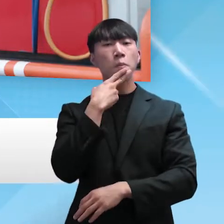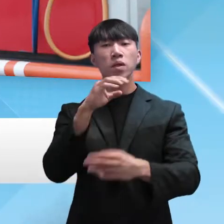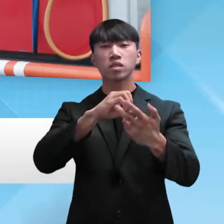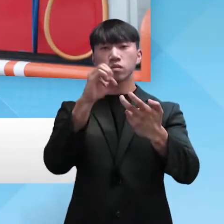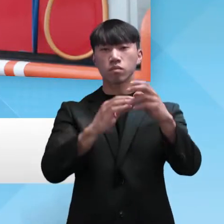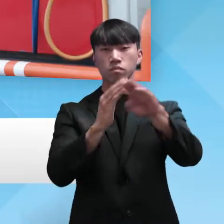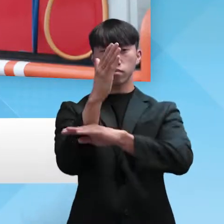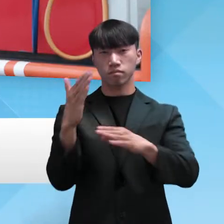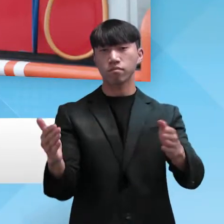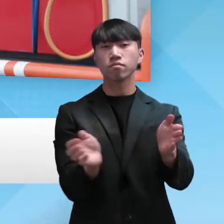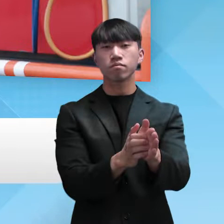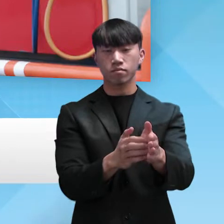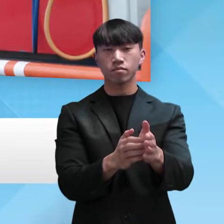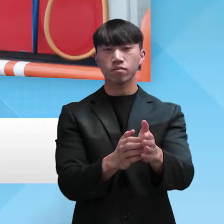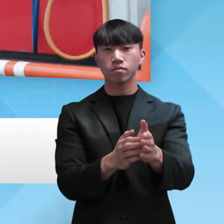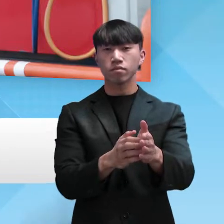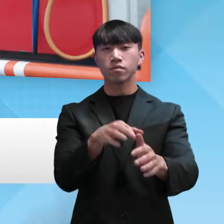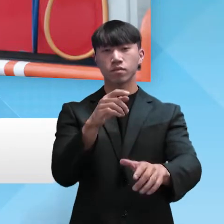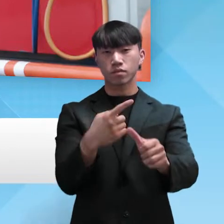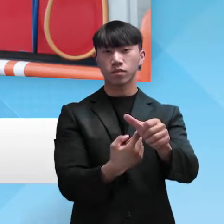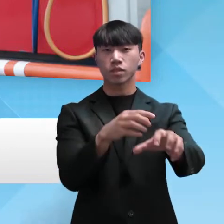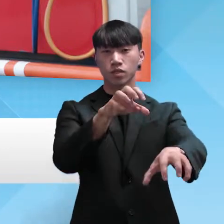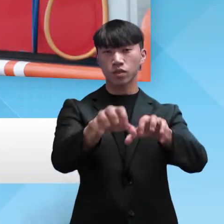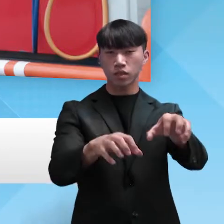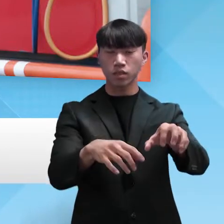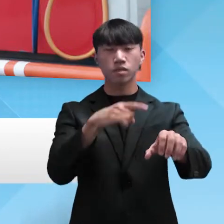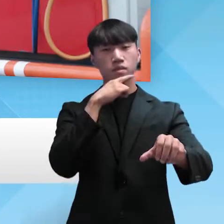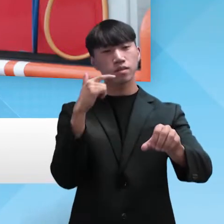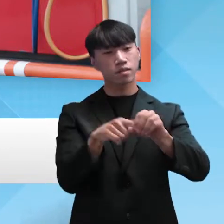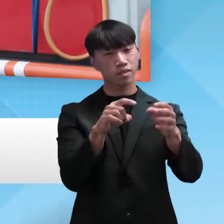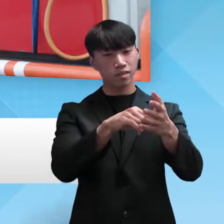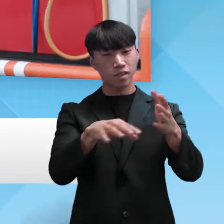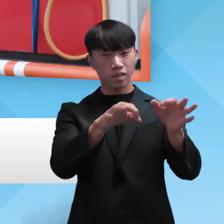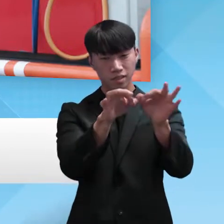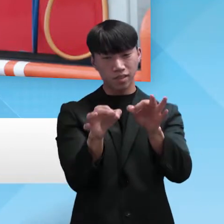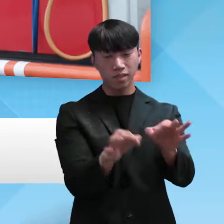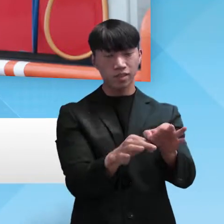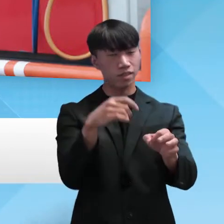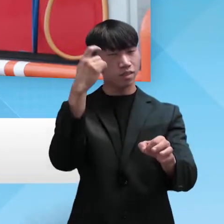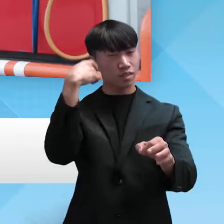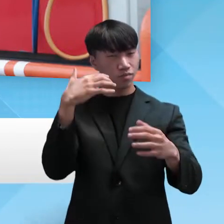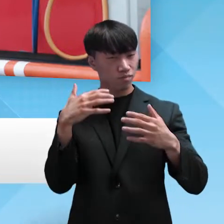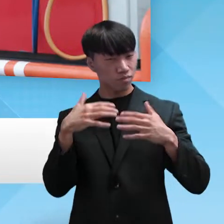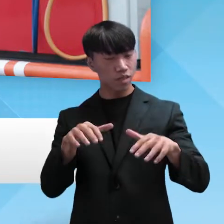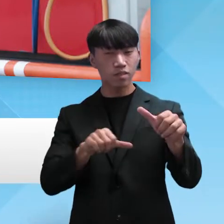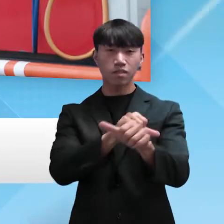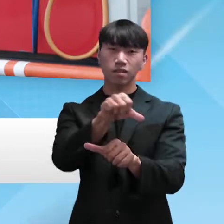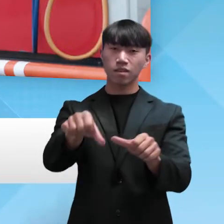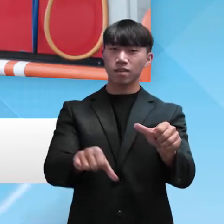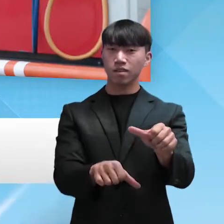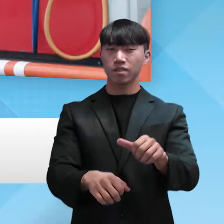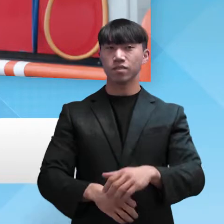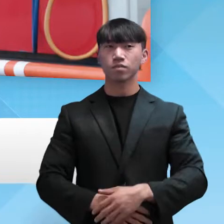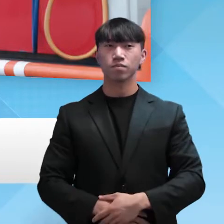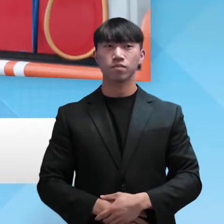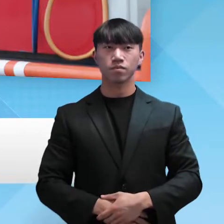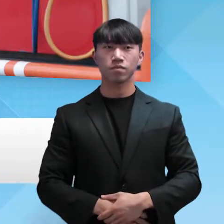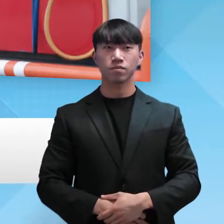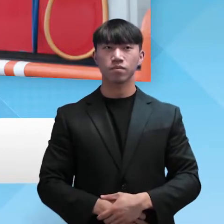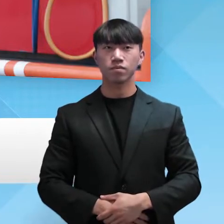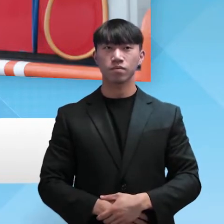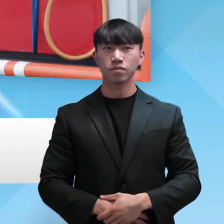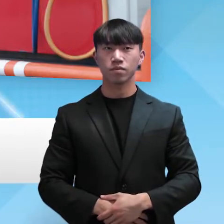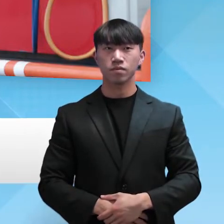곳이 70% 이상인 것으로 나타났습니다. 이에 현장에서는 아직 유류세 추가 인하 효과를 체감하기 어렵다는